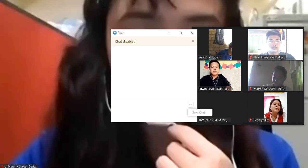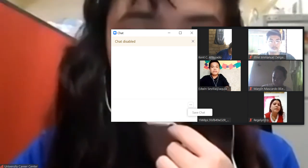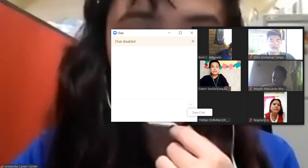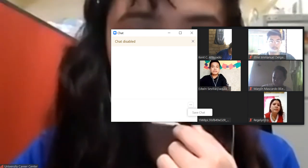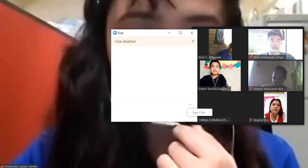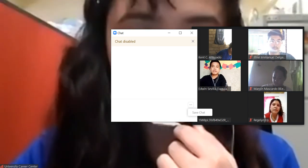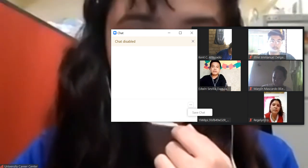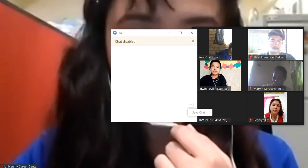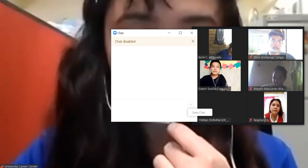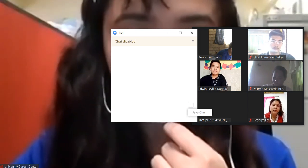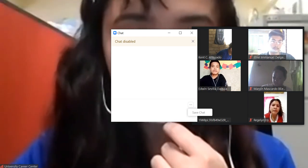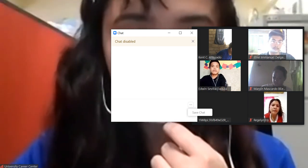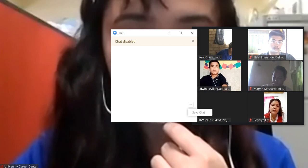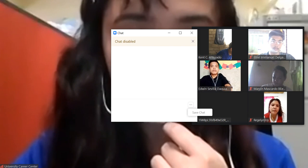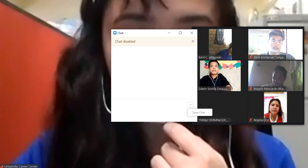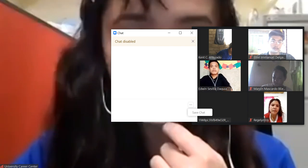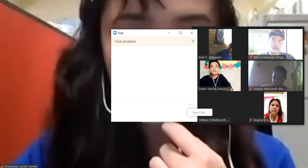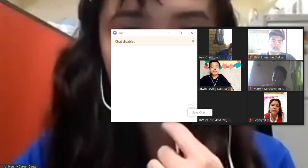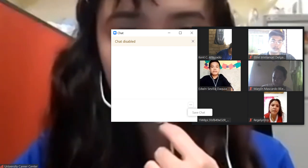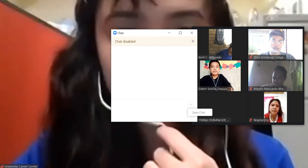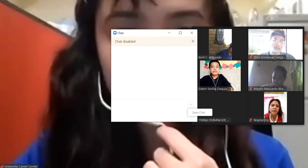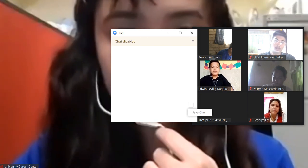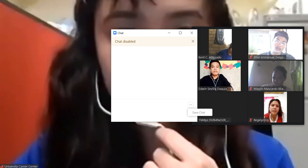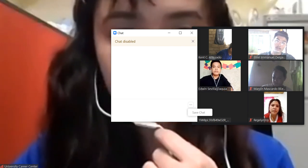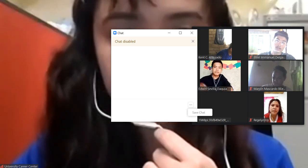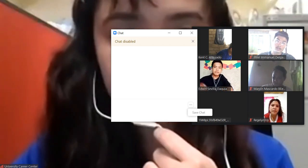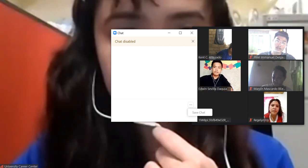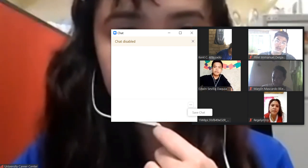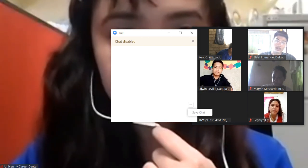or clarifications before we start?